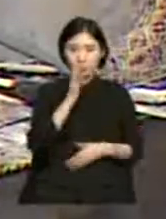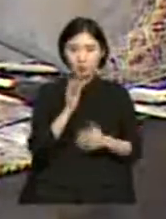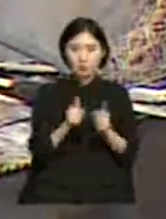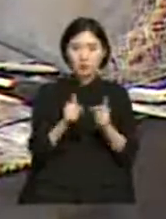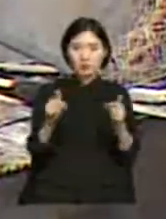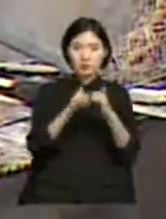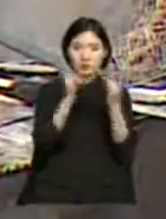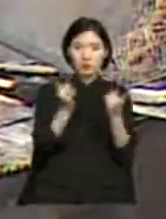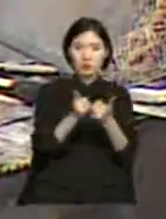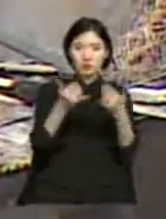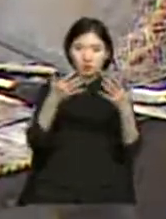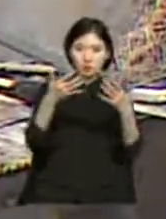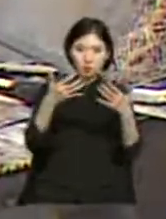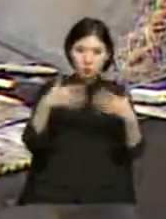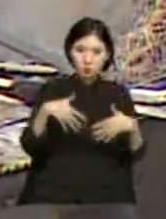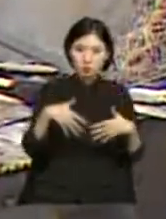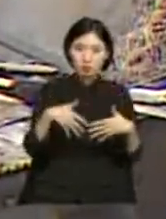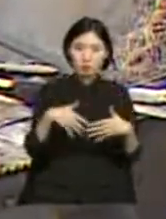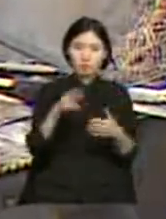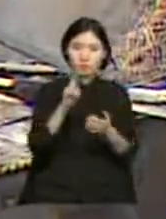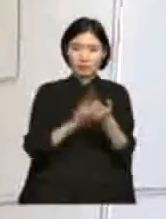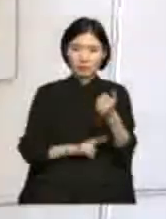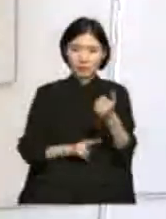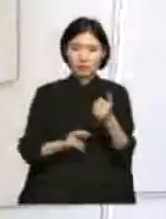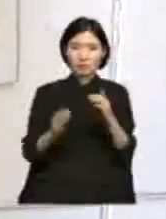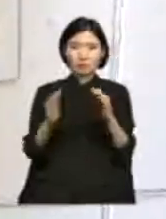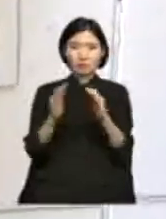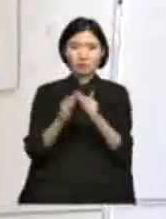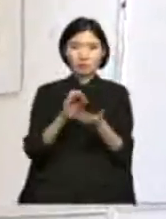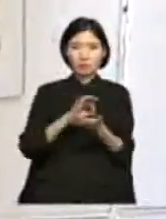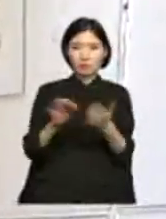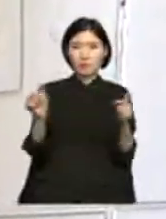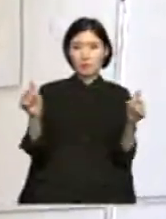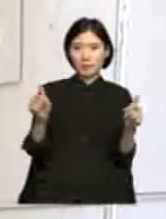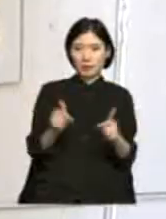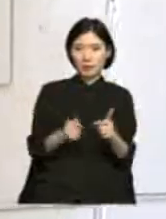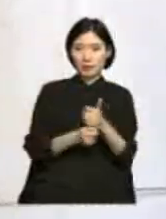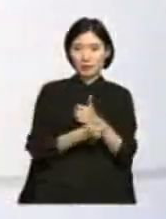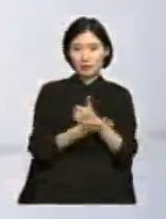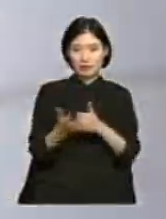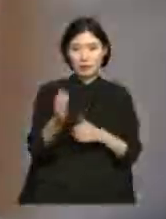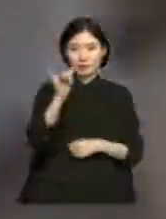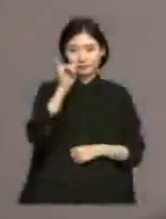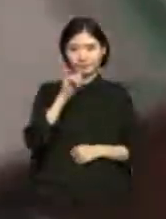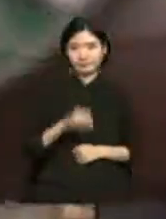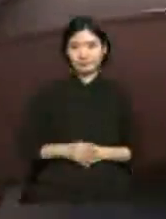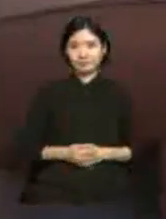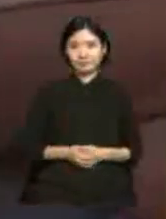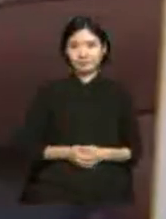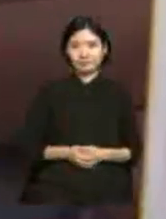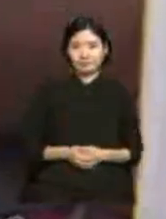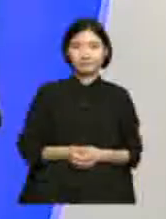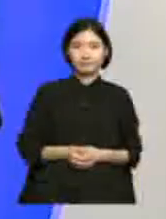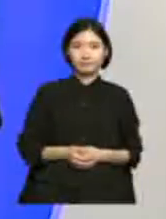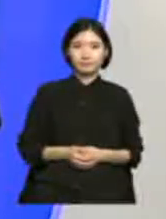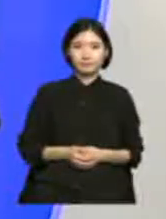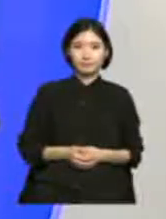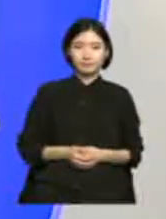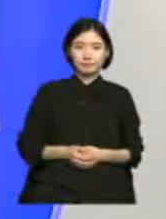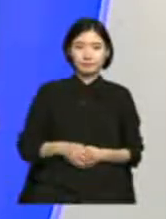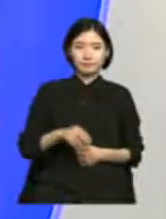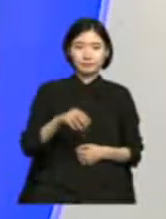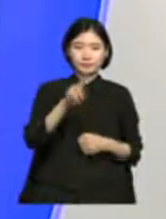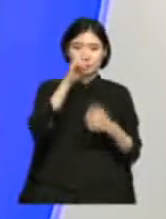요인과 더불어 매매, 전세 등의 주택 수요가 감소하고 있는 것도 영향을 끼친 것으로 풀이됩니다.